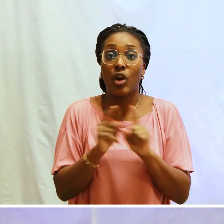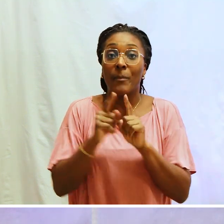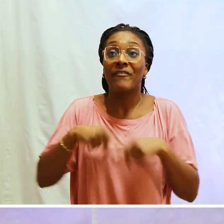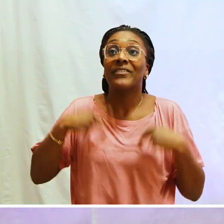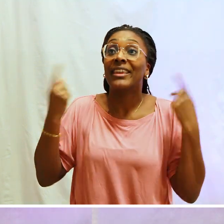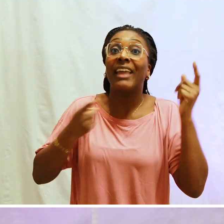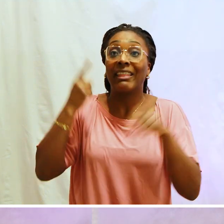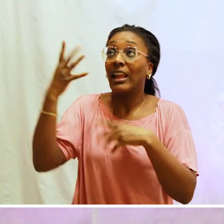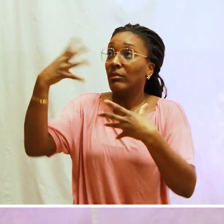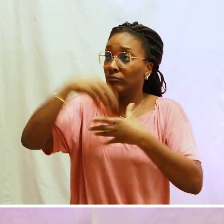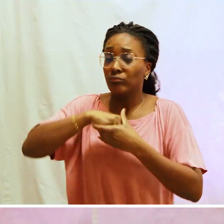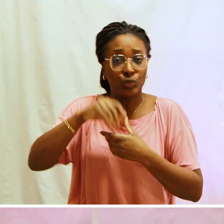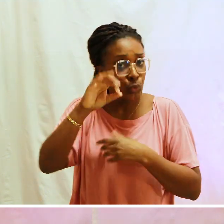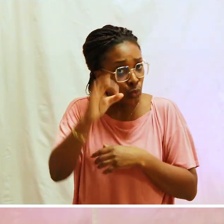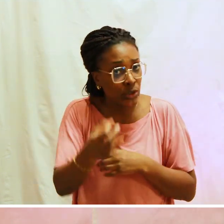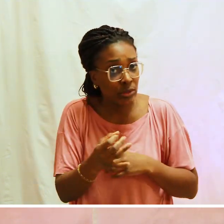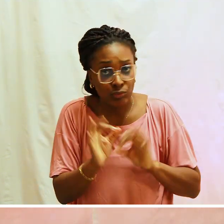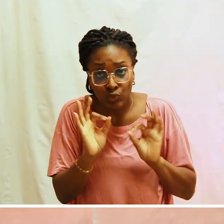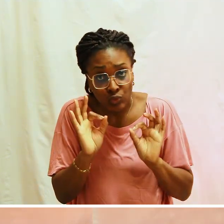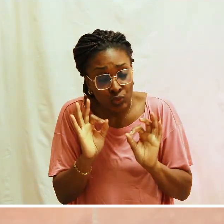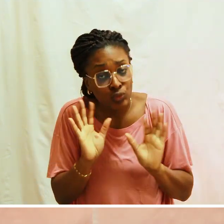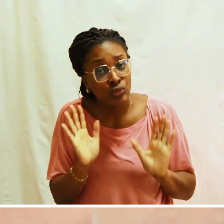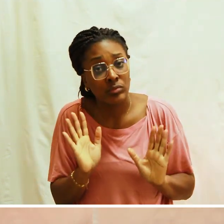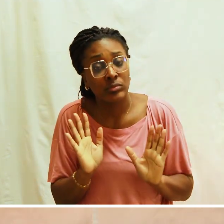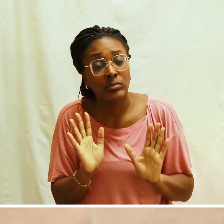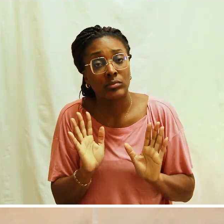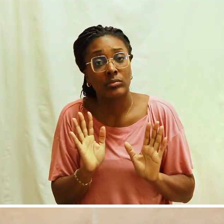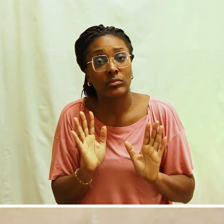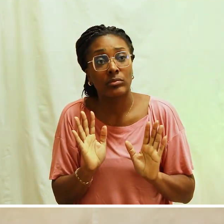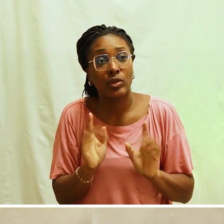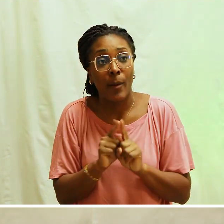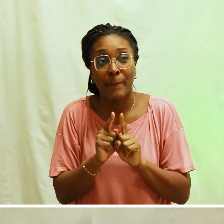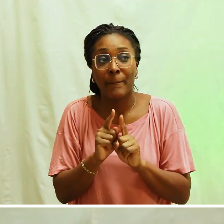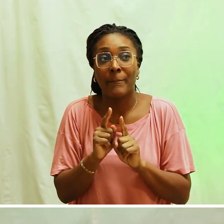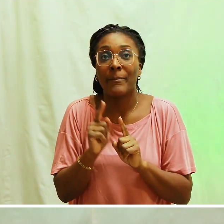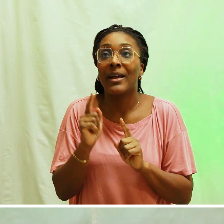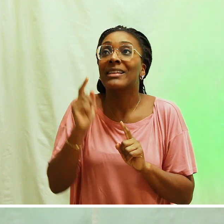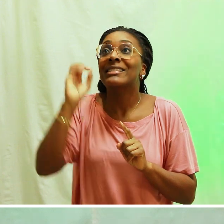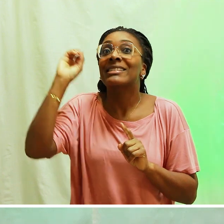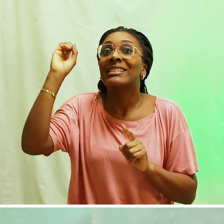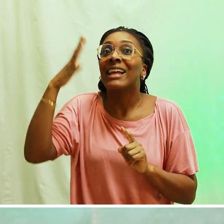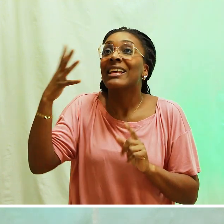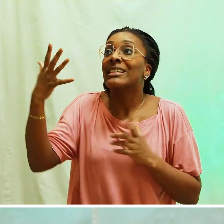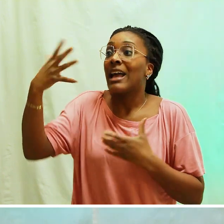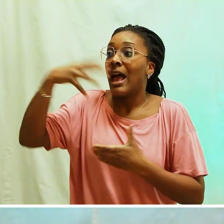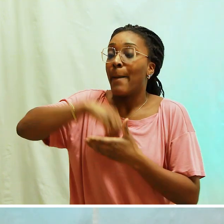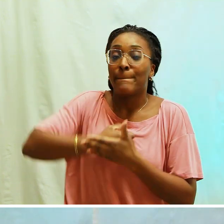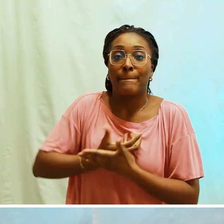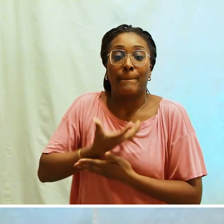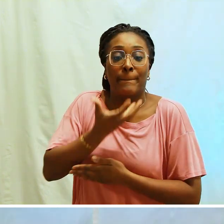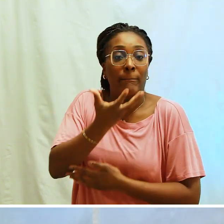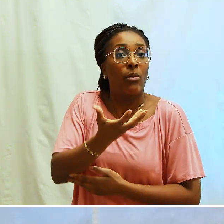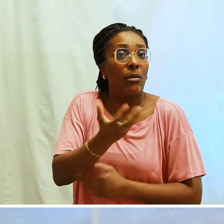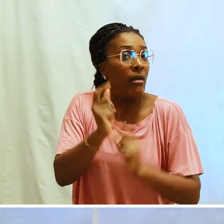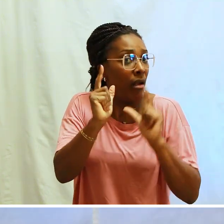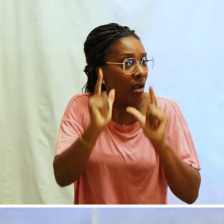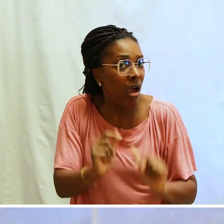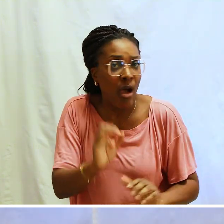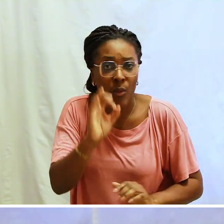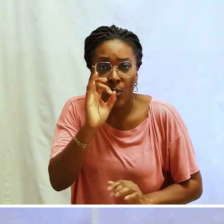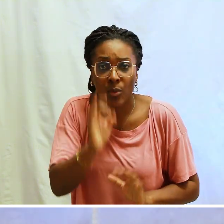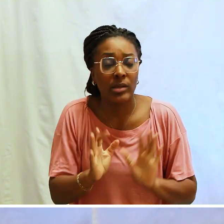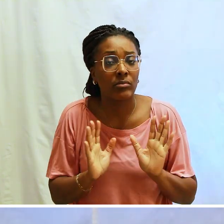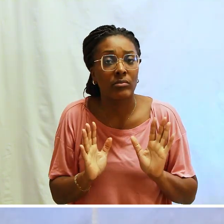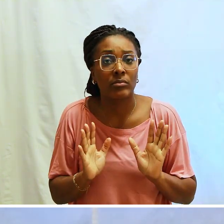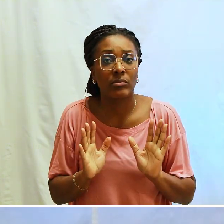vie éternelle. Qui a, ce fruit, normalement, de l'esprit qui doit prendre sa dimension en lui. C'est